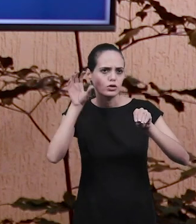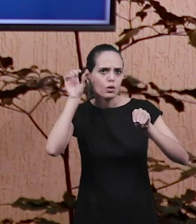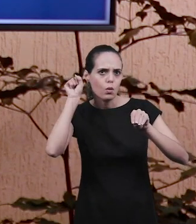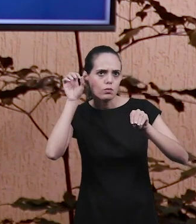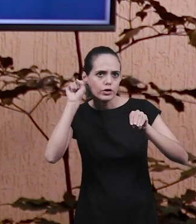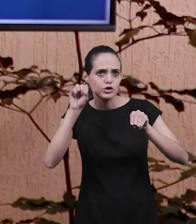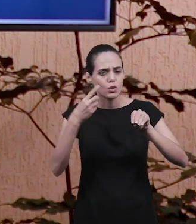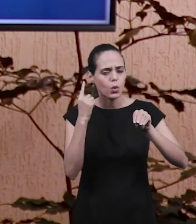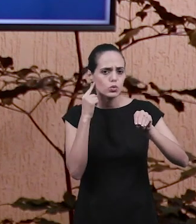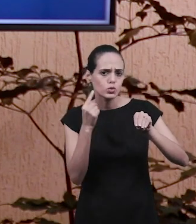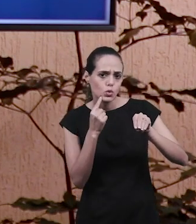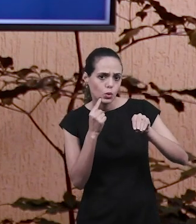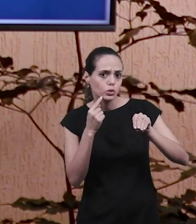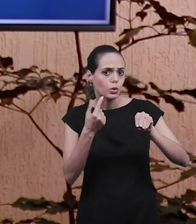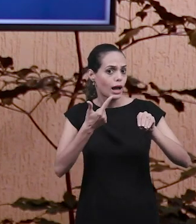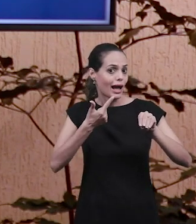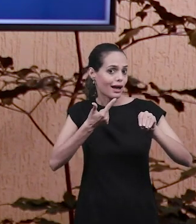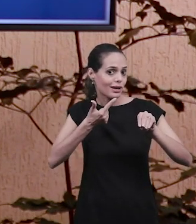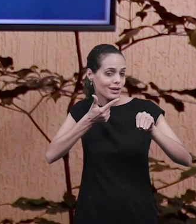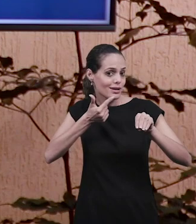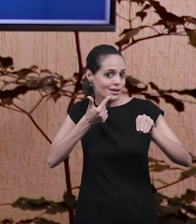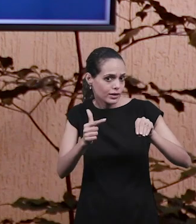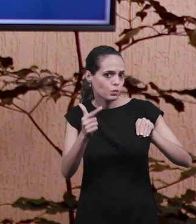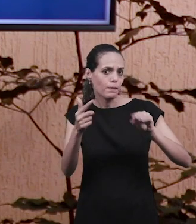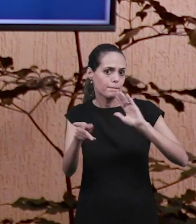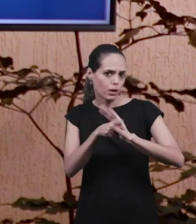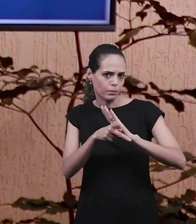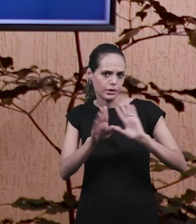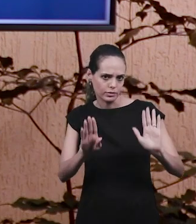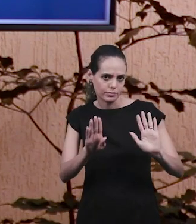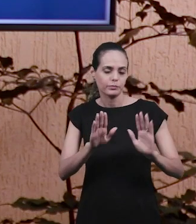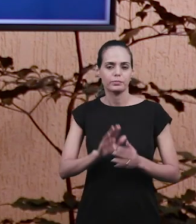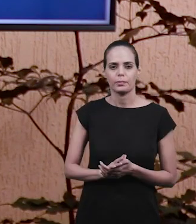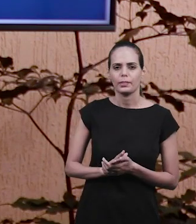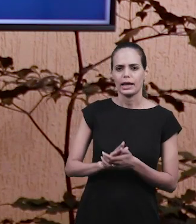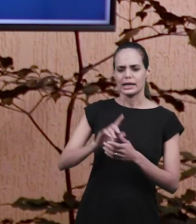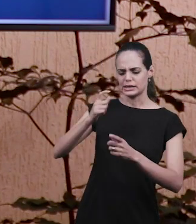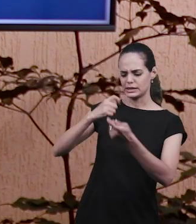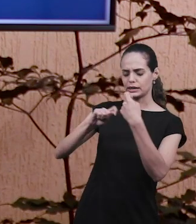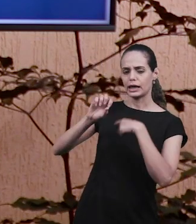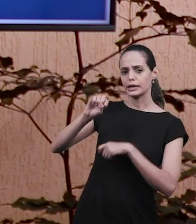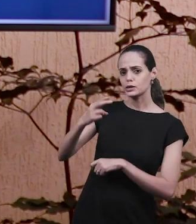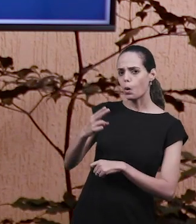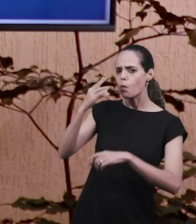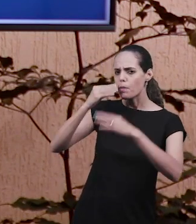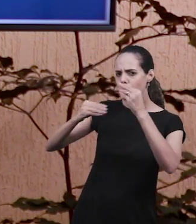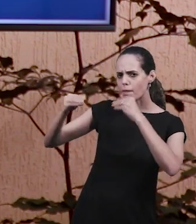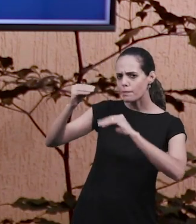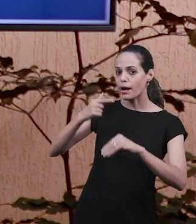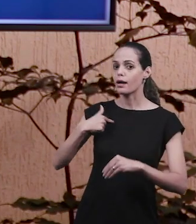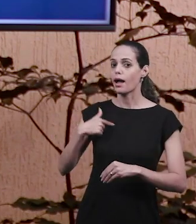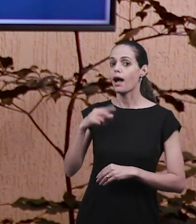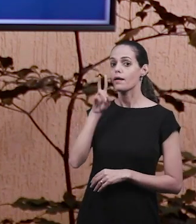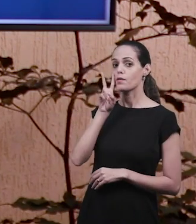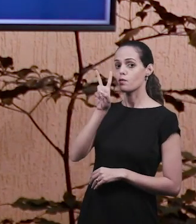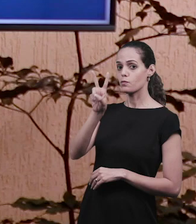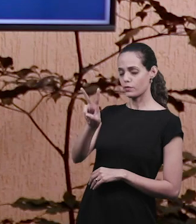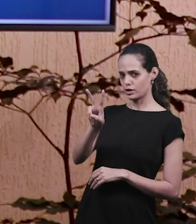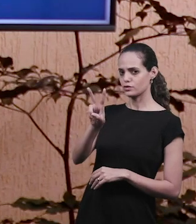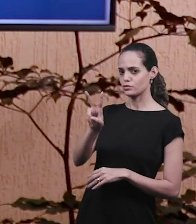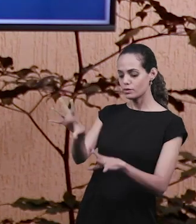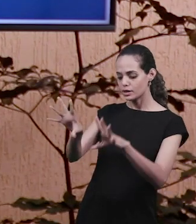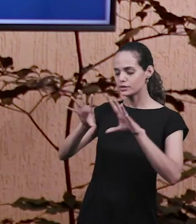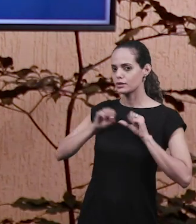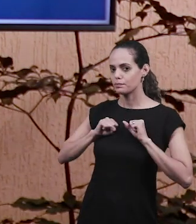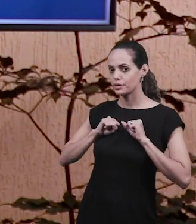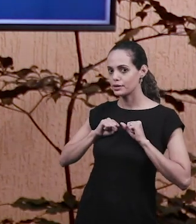elle entend pour après parler. Donc, j'entends, je reçois l'information linguistique et l'expressive, c'est quand je parle